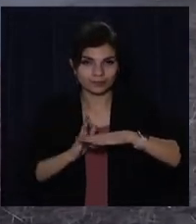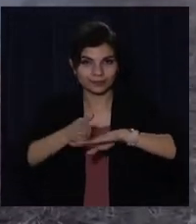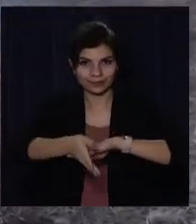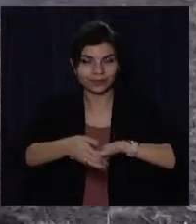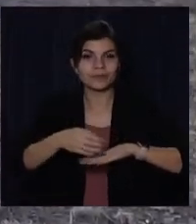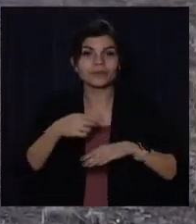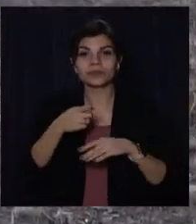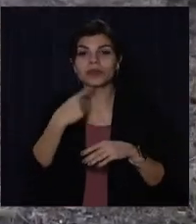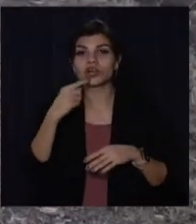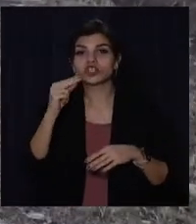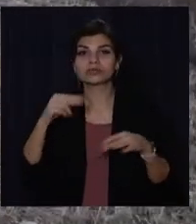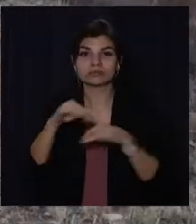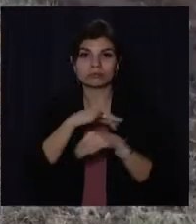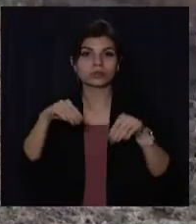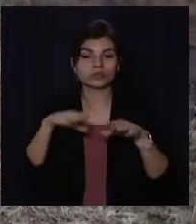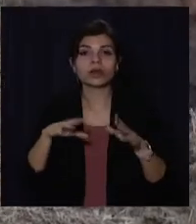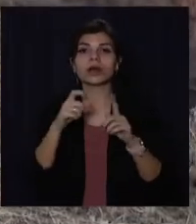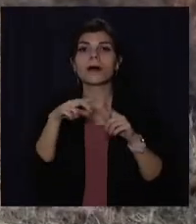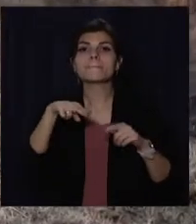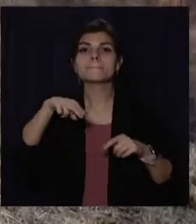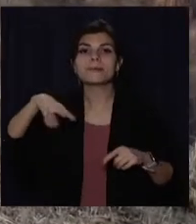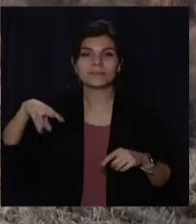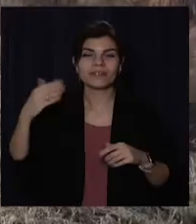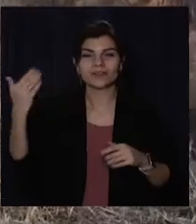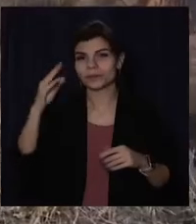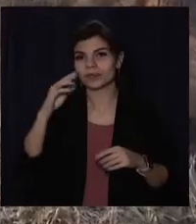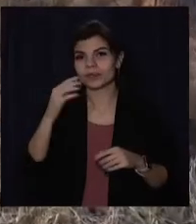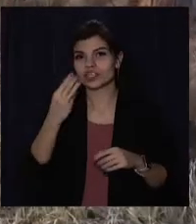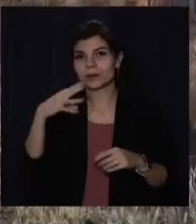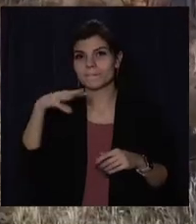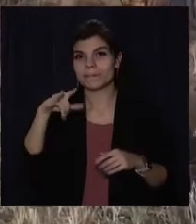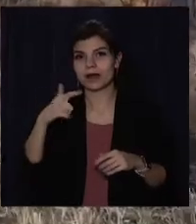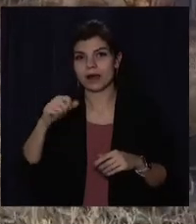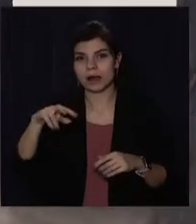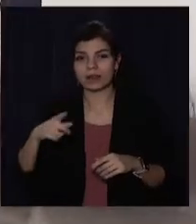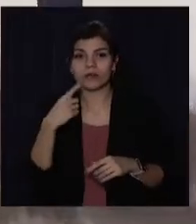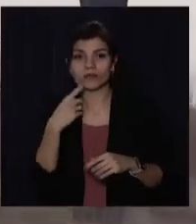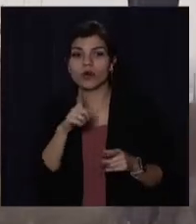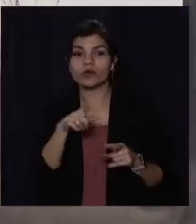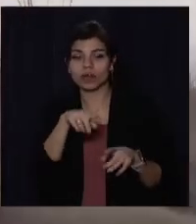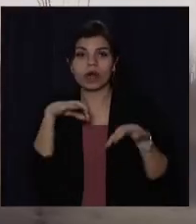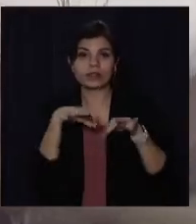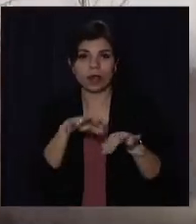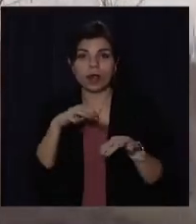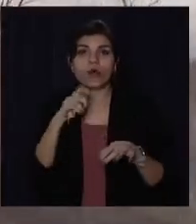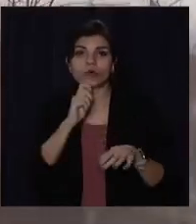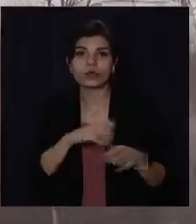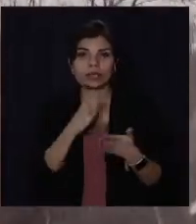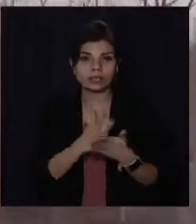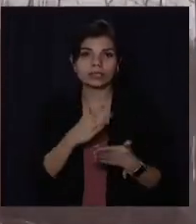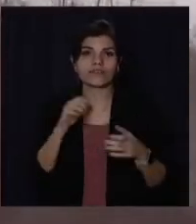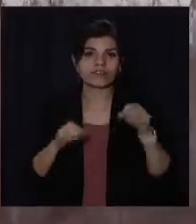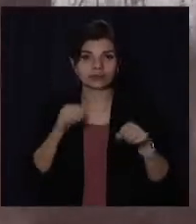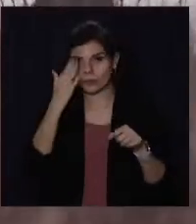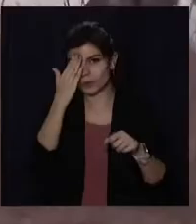засіданні уряду у четверг. За словами прем'єр-міністра Дениса Шмигаля, Україна має значний транспортний потенціал, тож наші